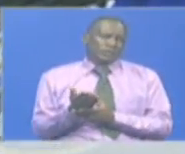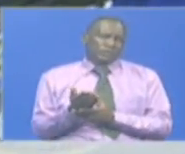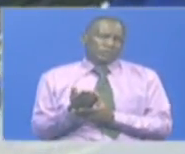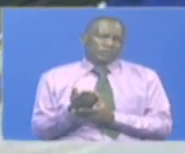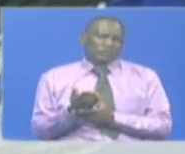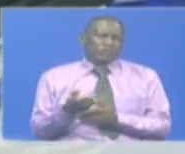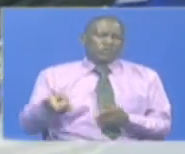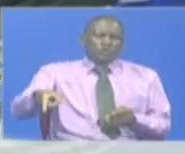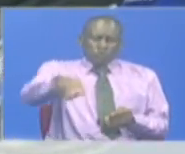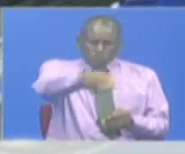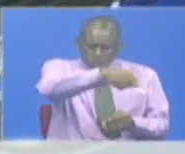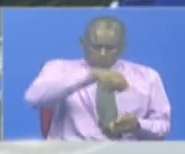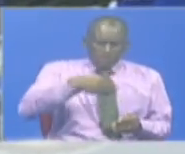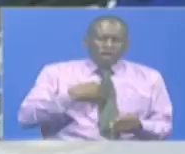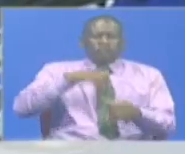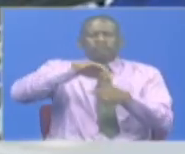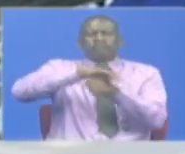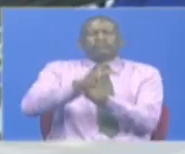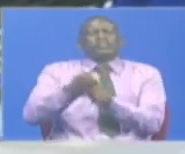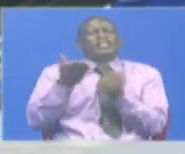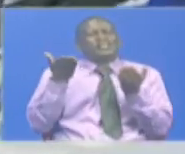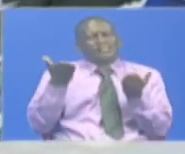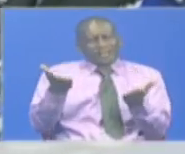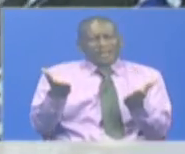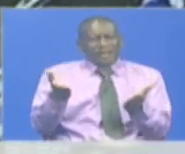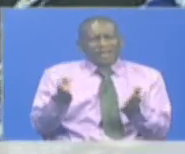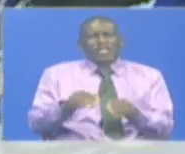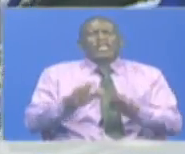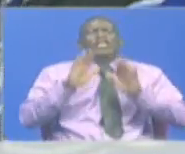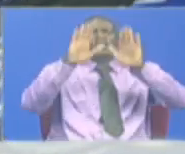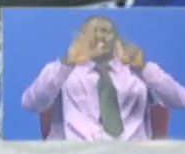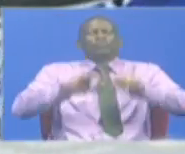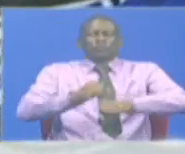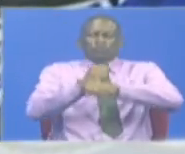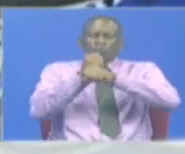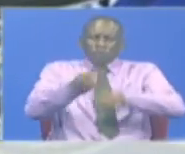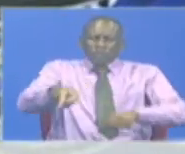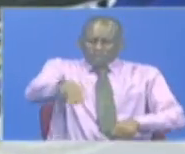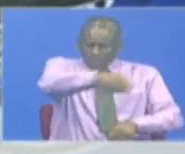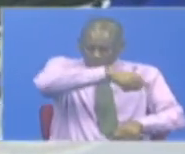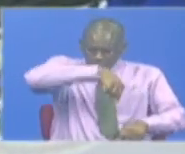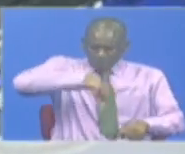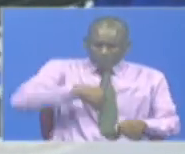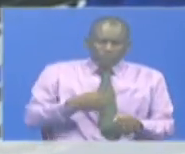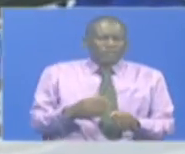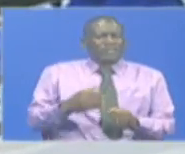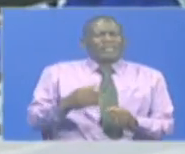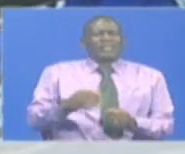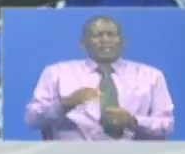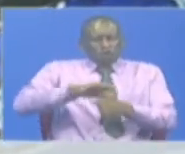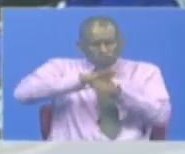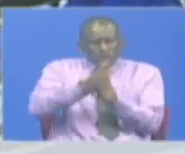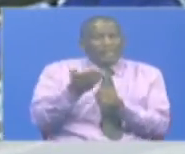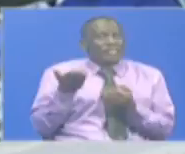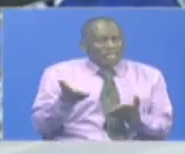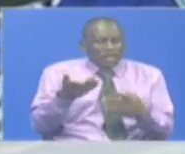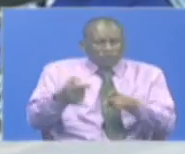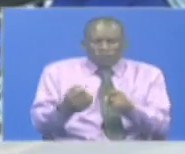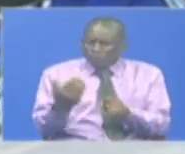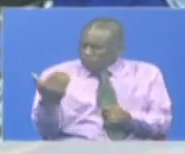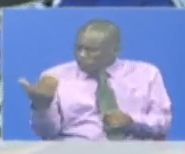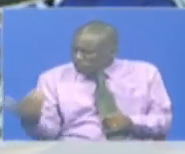kuna ugonjwa na ni muhimu sana kujikinga. Ugonjwa upo. Upo kuanzia mchanga